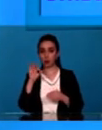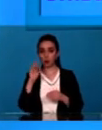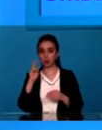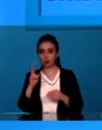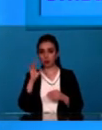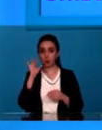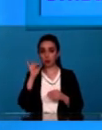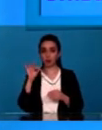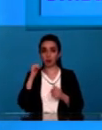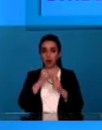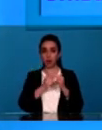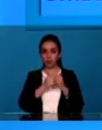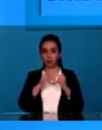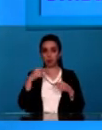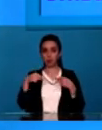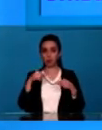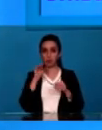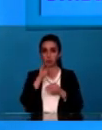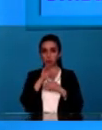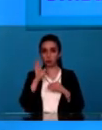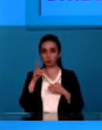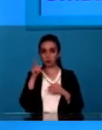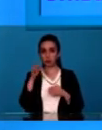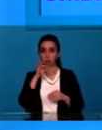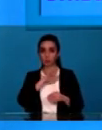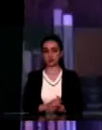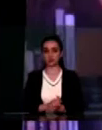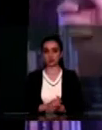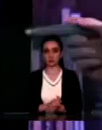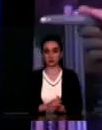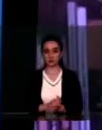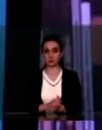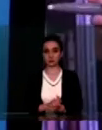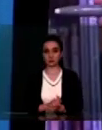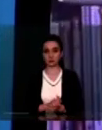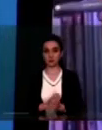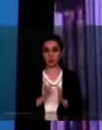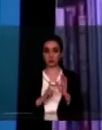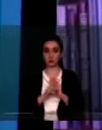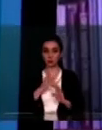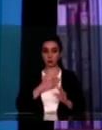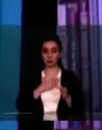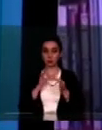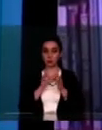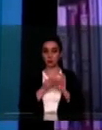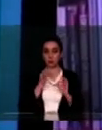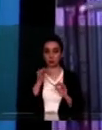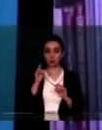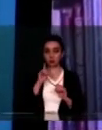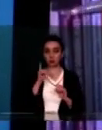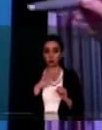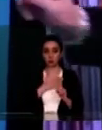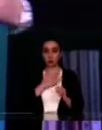и каждому футболисту добавляется тот балл, который вы ему присвоили. Запустим наше приложение и посмотрим, что у